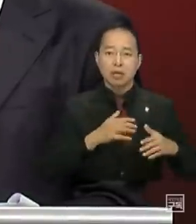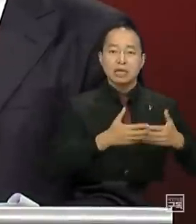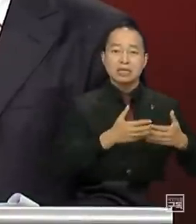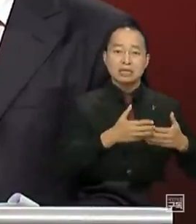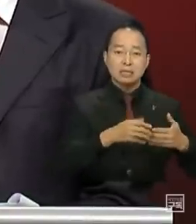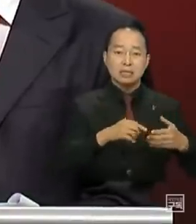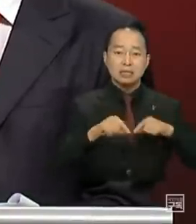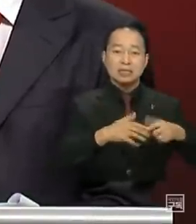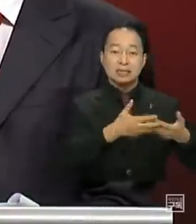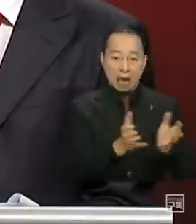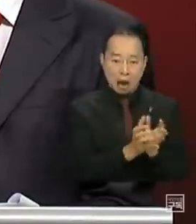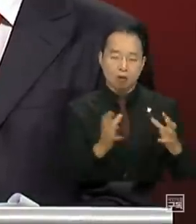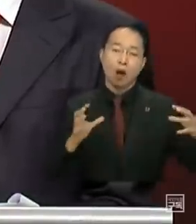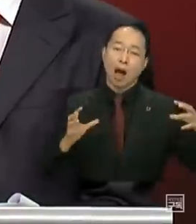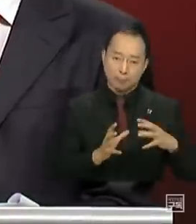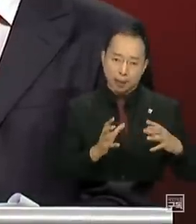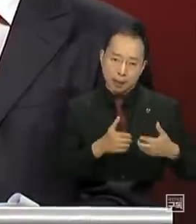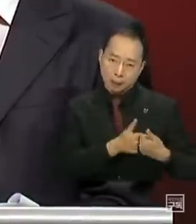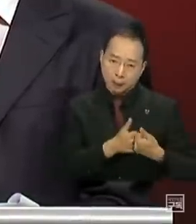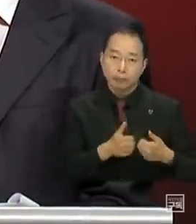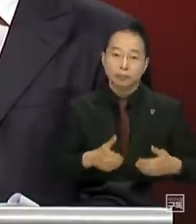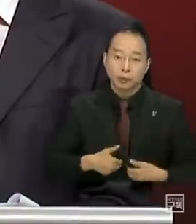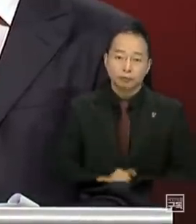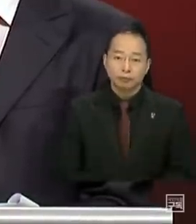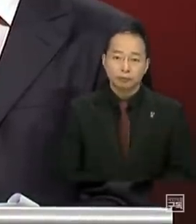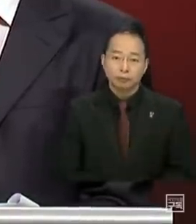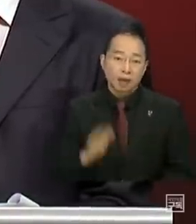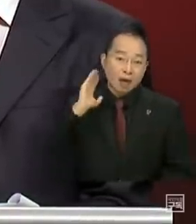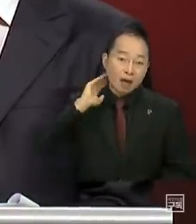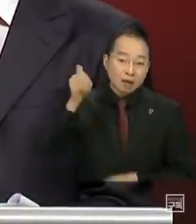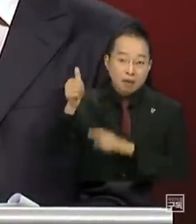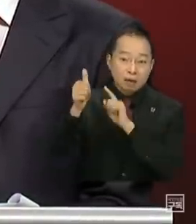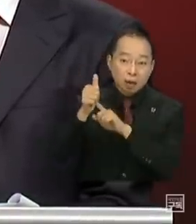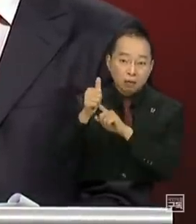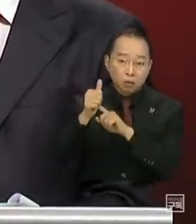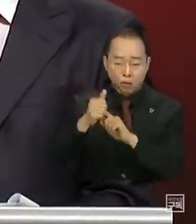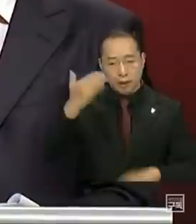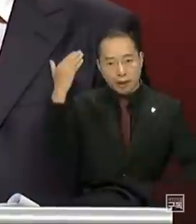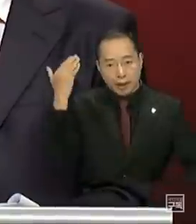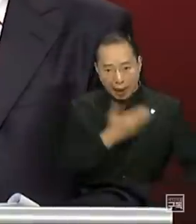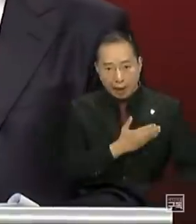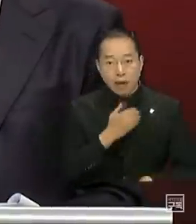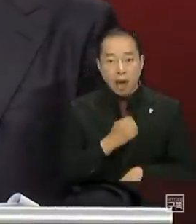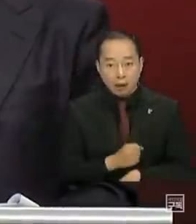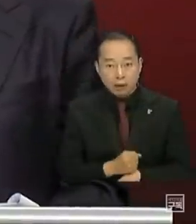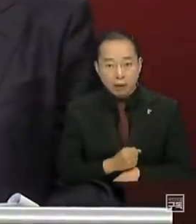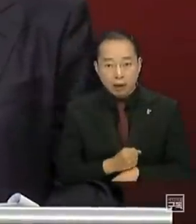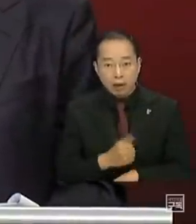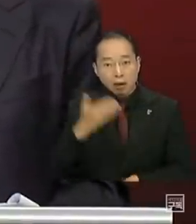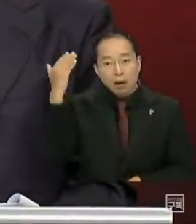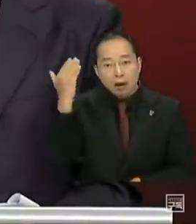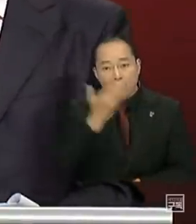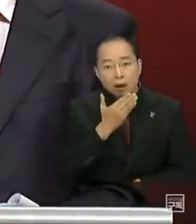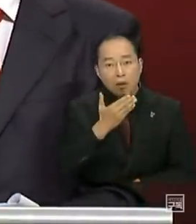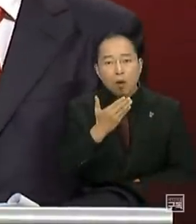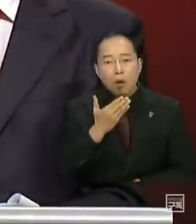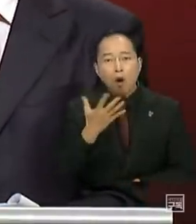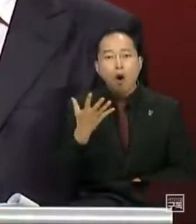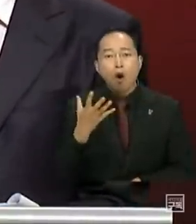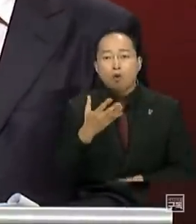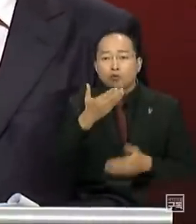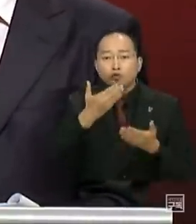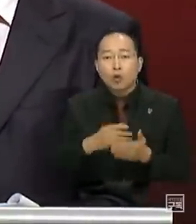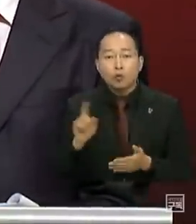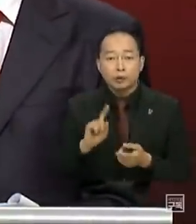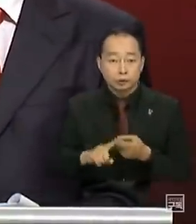도덕성을 말씀하셨는데요. 대통령의 도덕성은 얼마나 중요하다고 생각하십니까? 사실 그